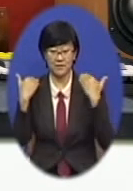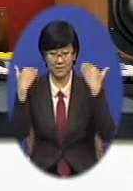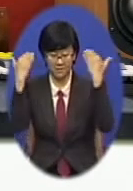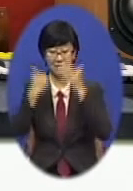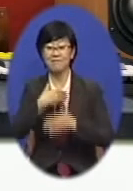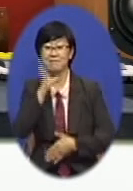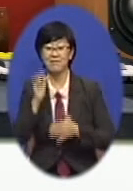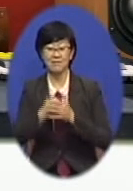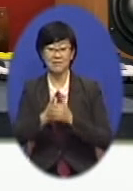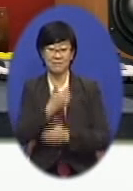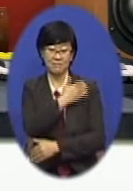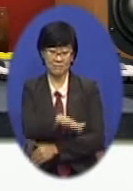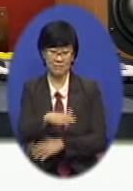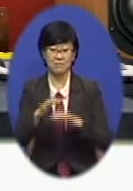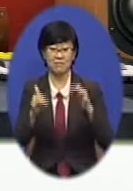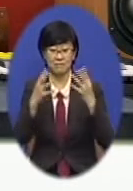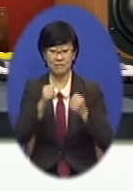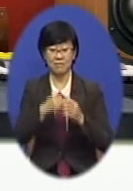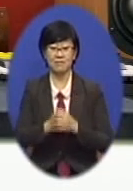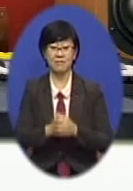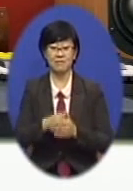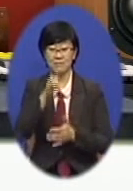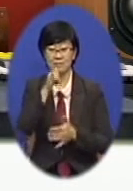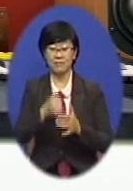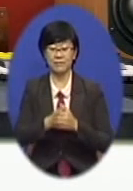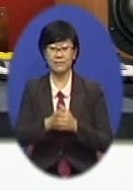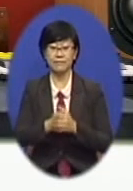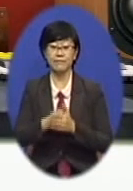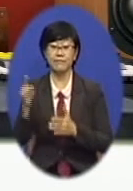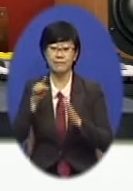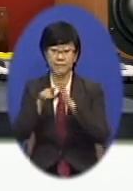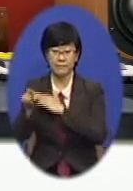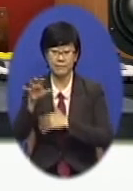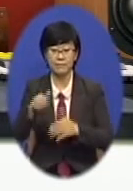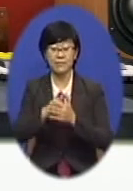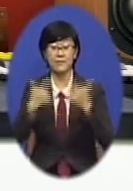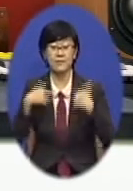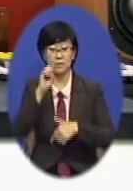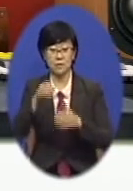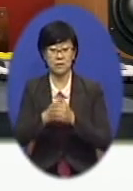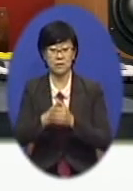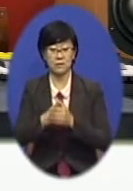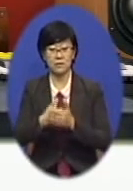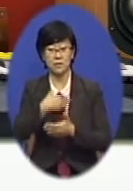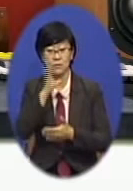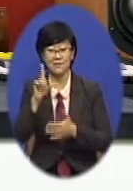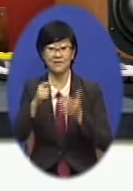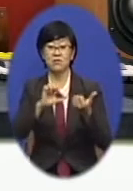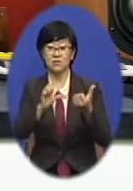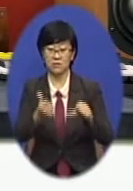뭐 요즘 등한시하는 분들 많이 계시지만 제가 어디 가든지 그런 얘기를 해요. 어르신들 한 분 돌아가실